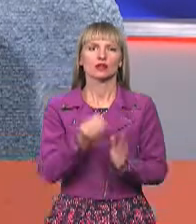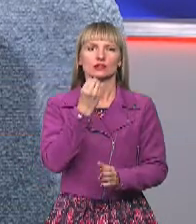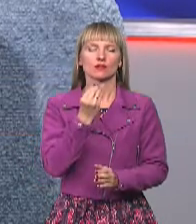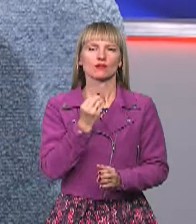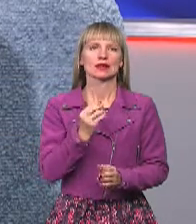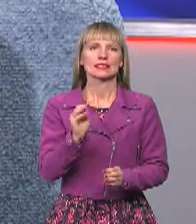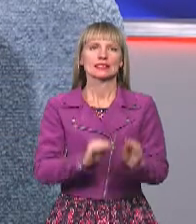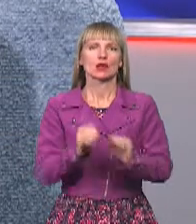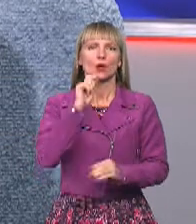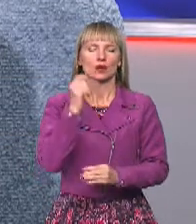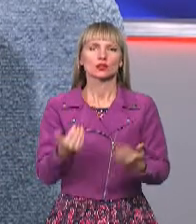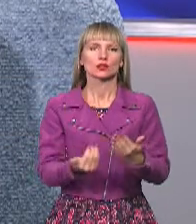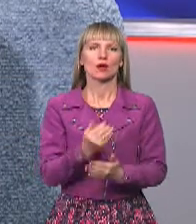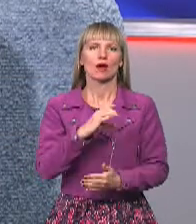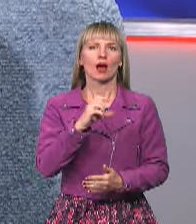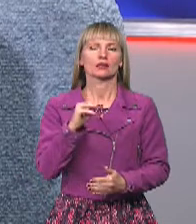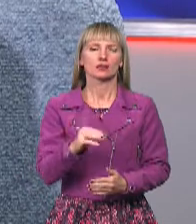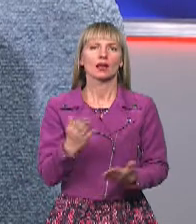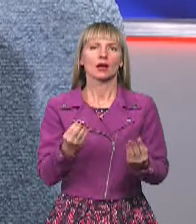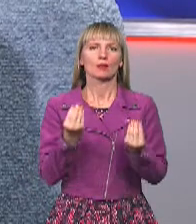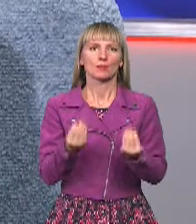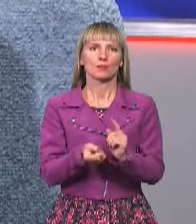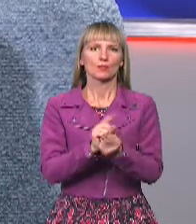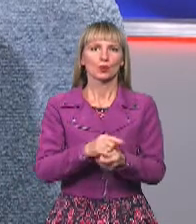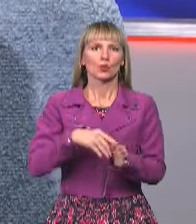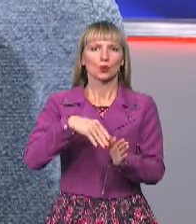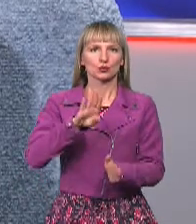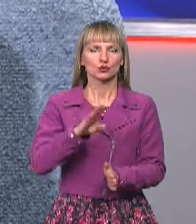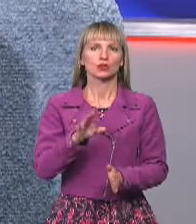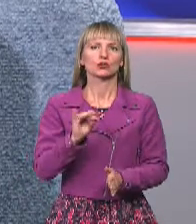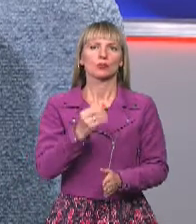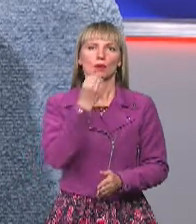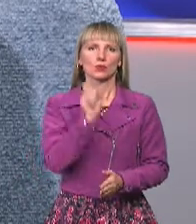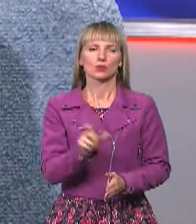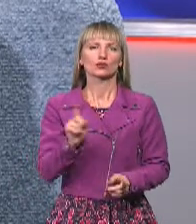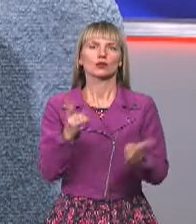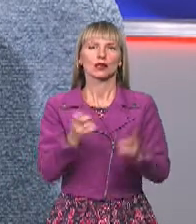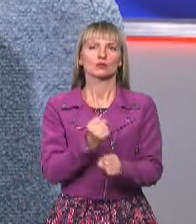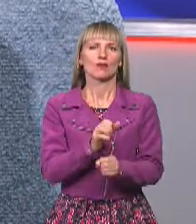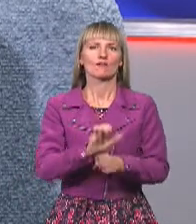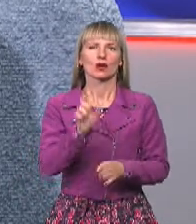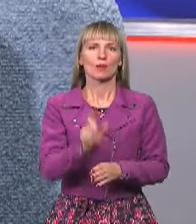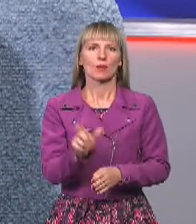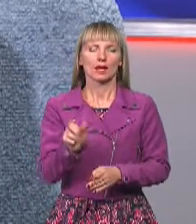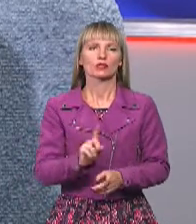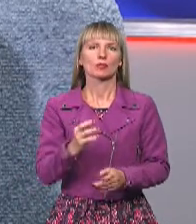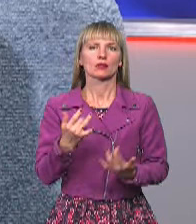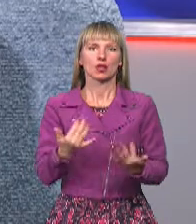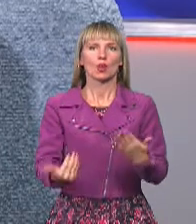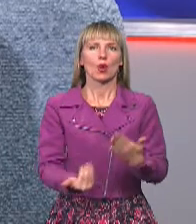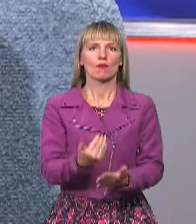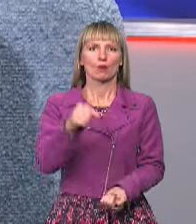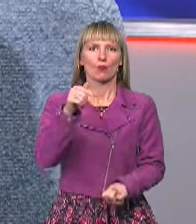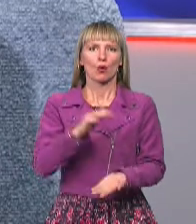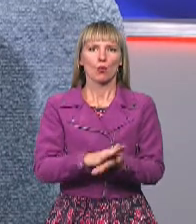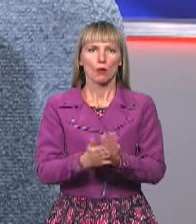системи ХАСП, як нові стандарти покращать якість продукції та для споживачів, та що треба зробити виробникам, щоб відповідати новим умовам, про